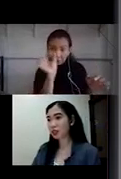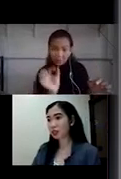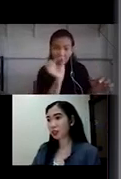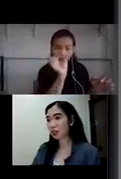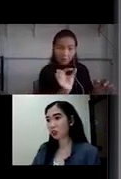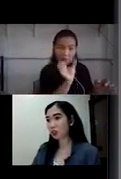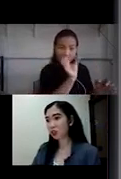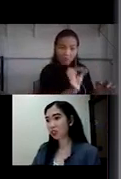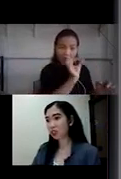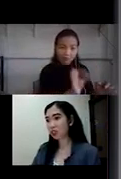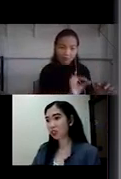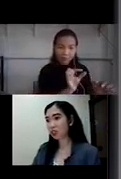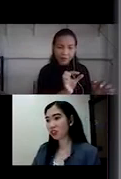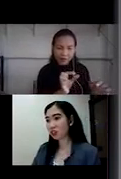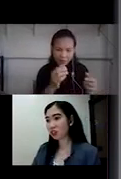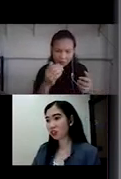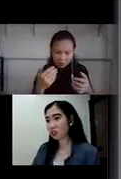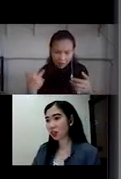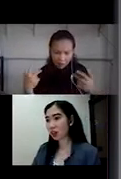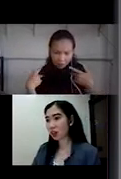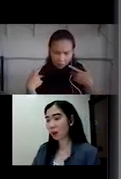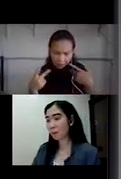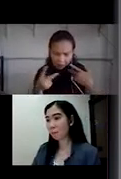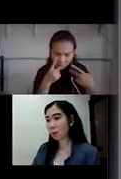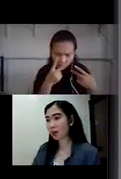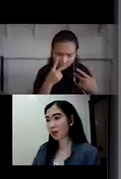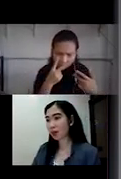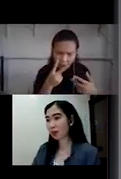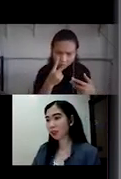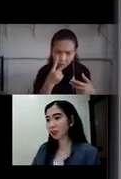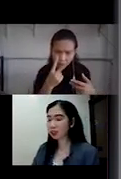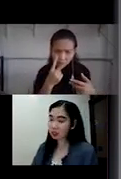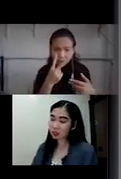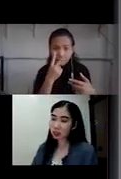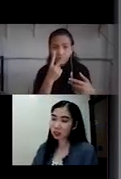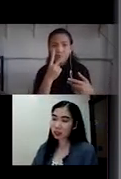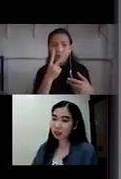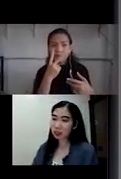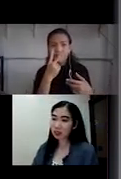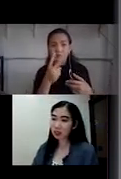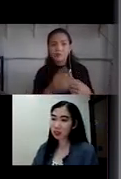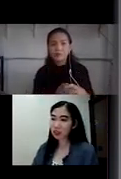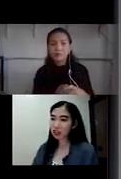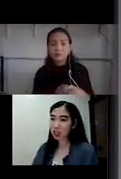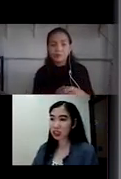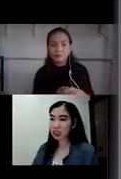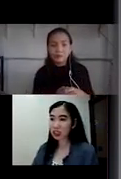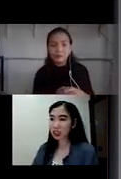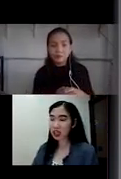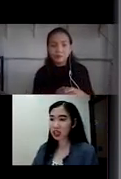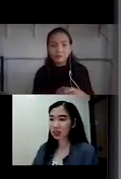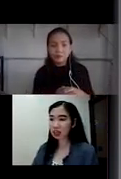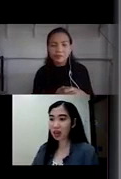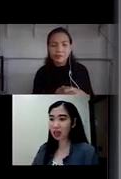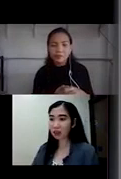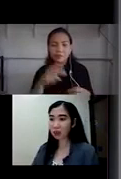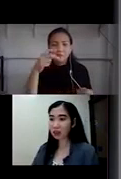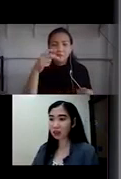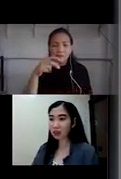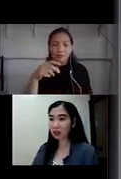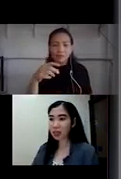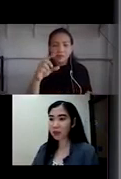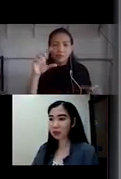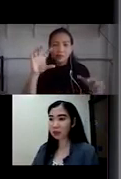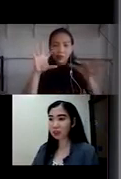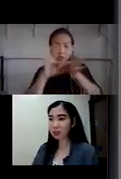niya. Itong nakikita nyo parang ano siya, key, lock